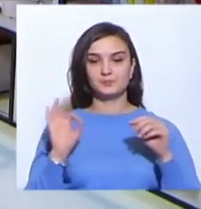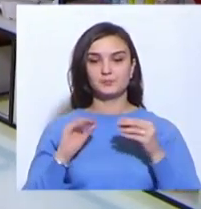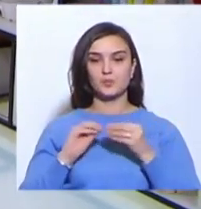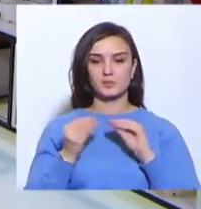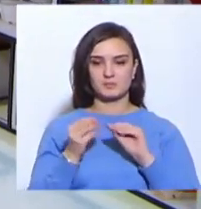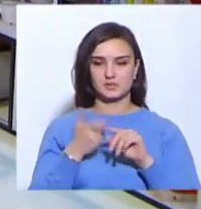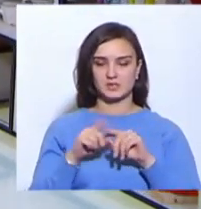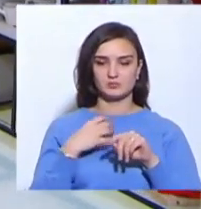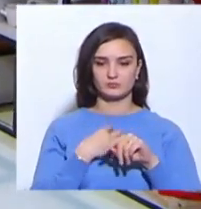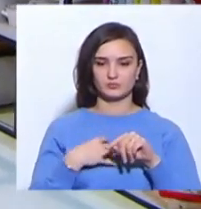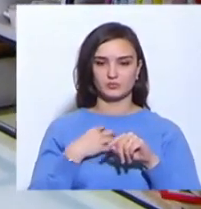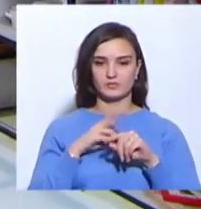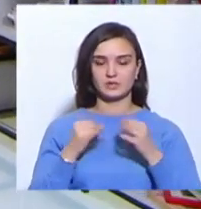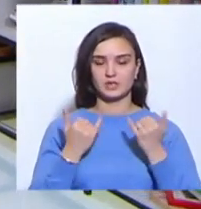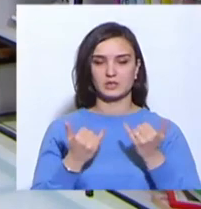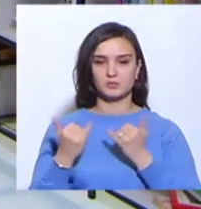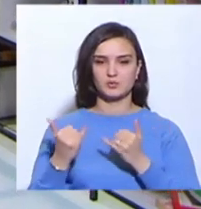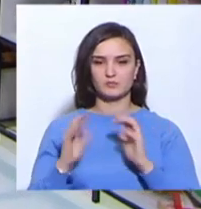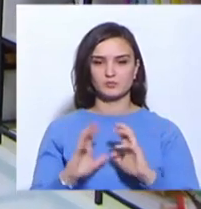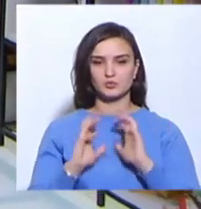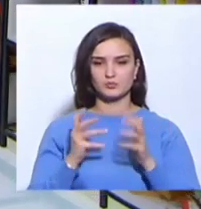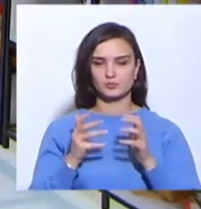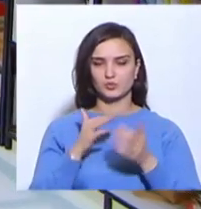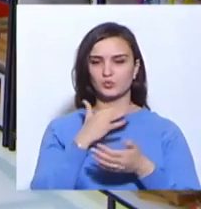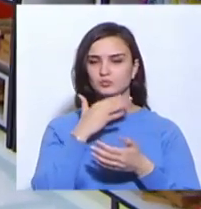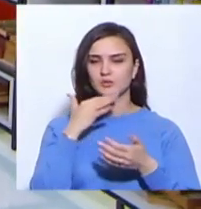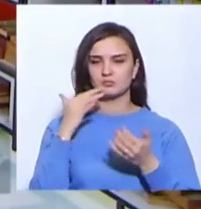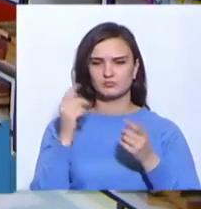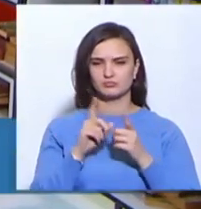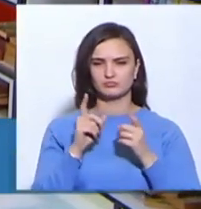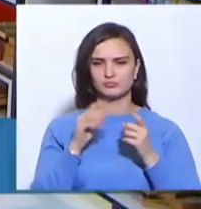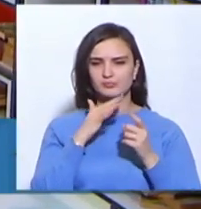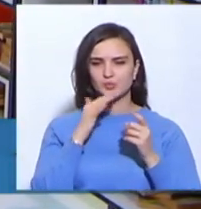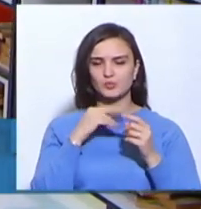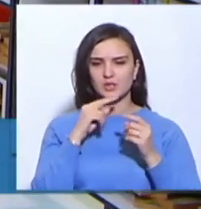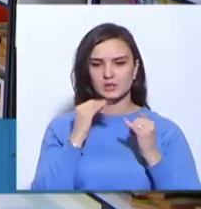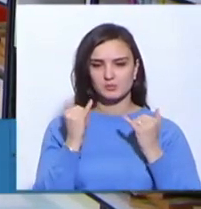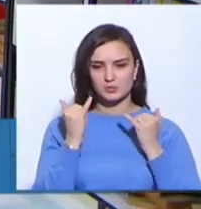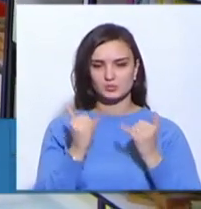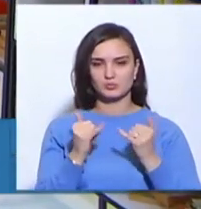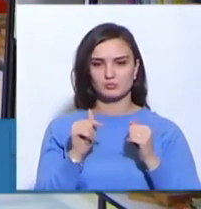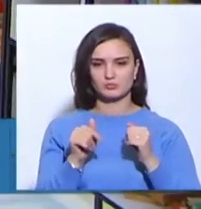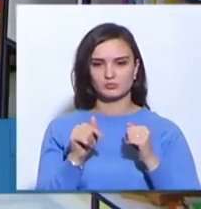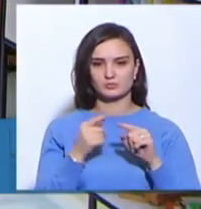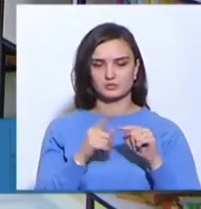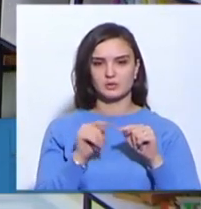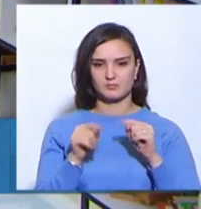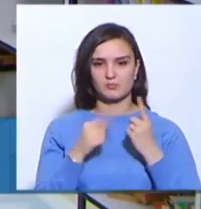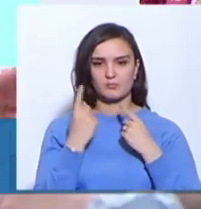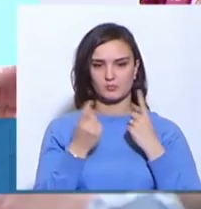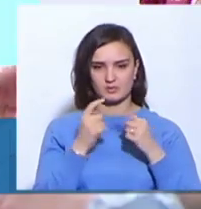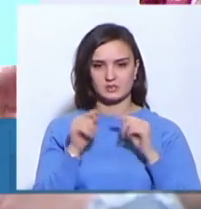ძალიან აქტუალურია და თანამედროვე მსოფლიო უზარმაზარ ყურადღებას უთმობს ამ შემთხვევაში. ამ